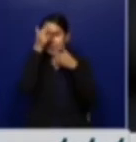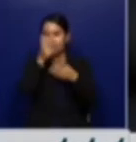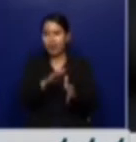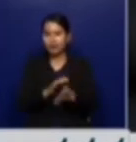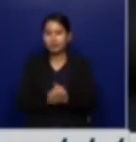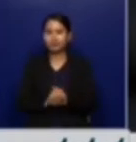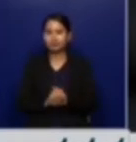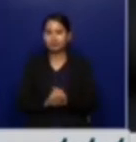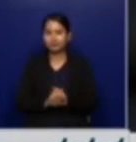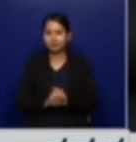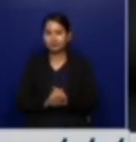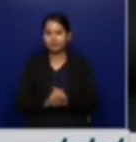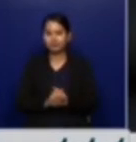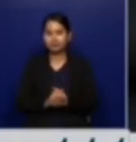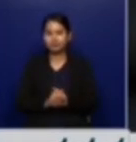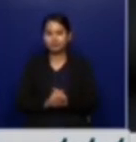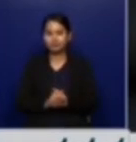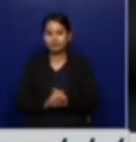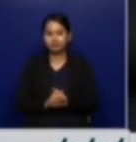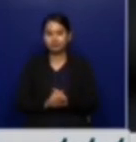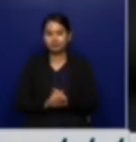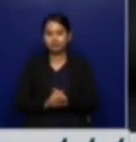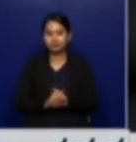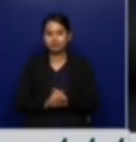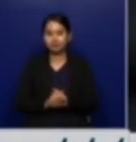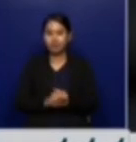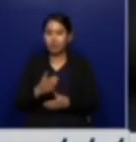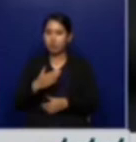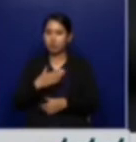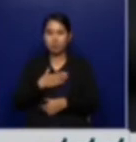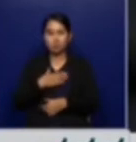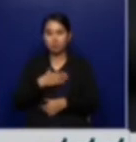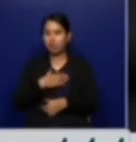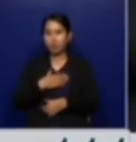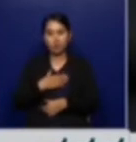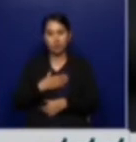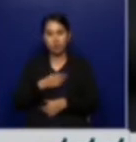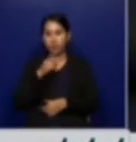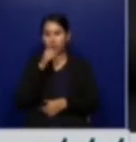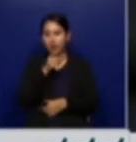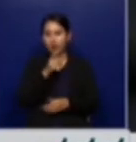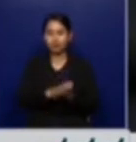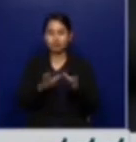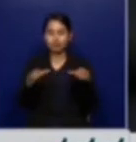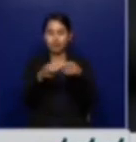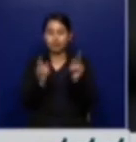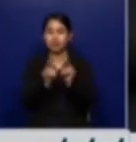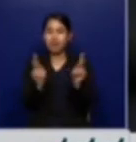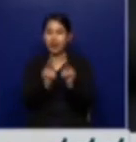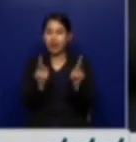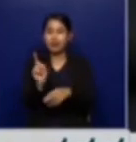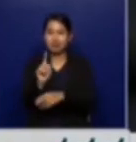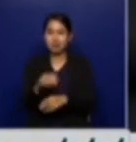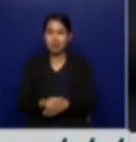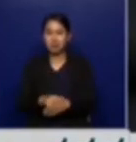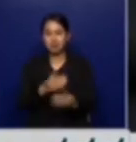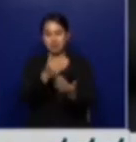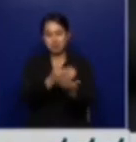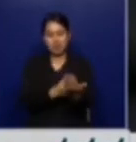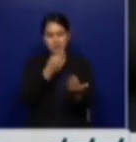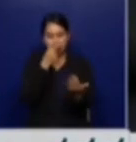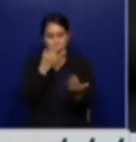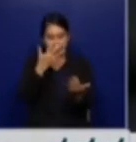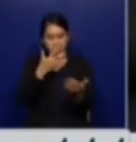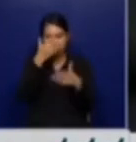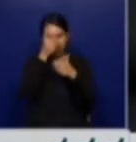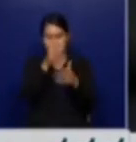ใจนะครับ ผมโทษกรรมาธิการทั้งหมดนะครับโดยเฉพาะเสียงข้างมาก ไม่ได้ใส่ใจไม่ได้สนใจ